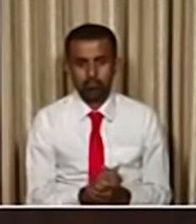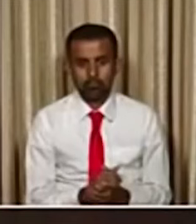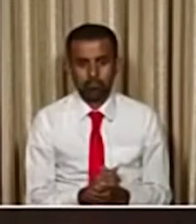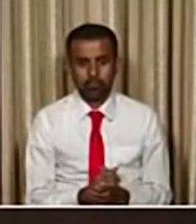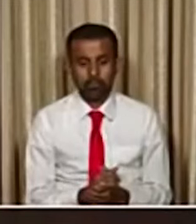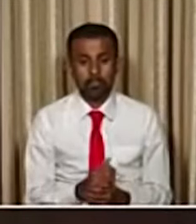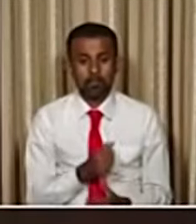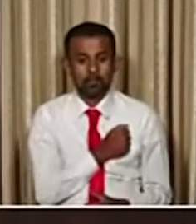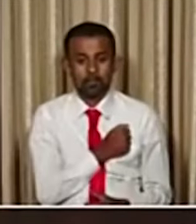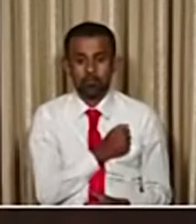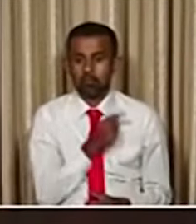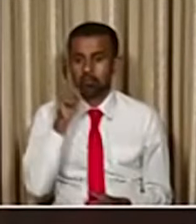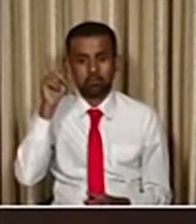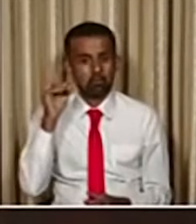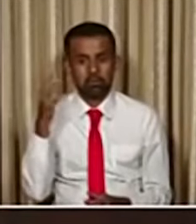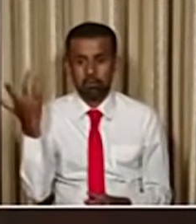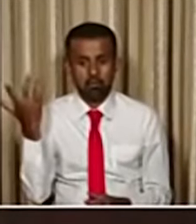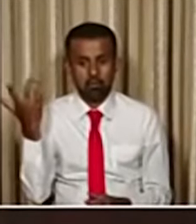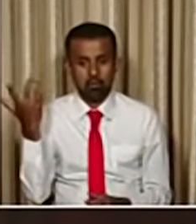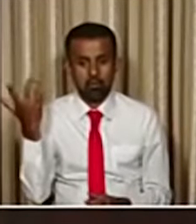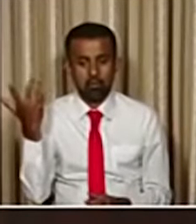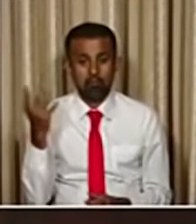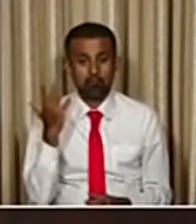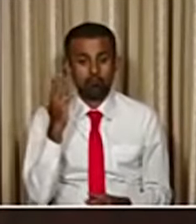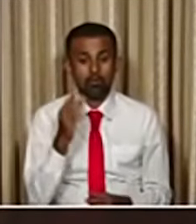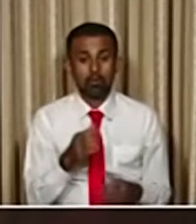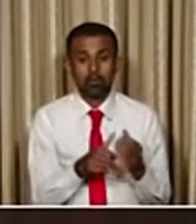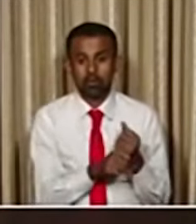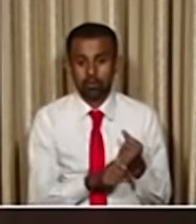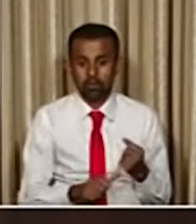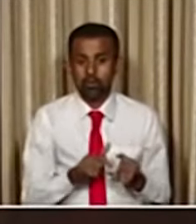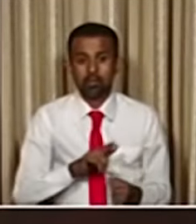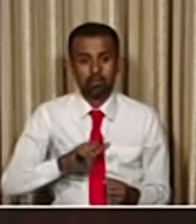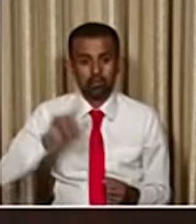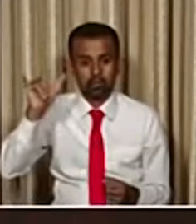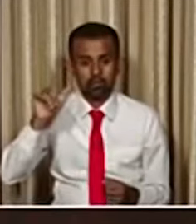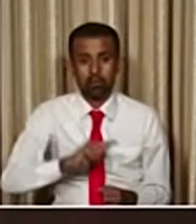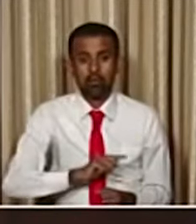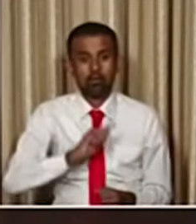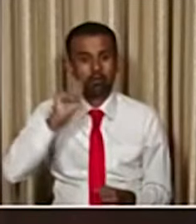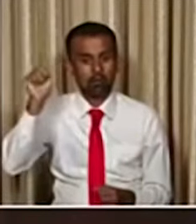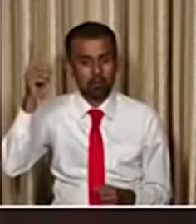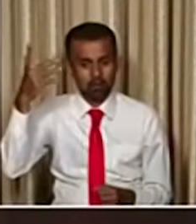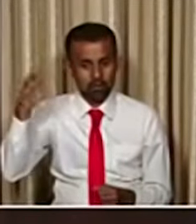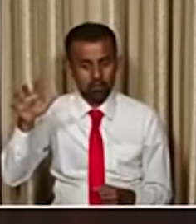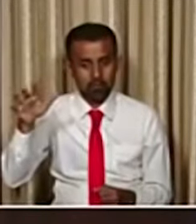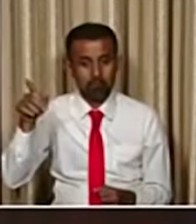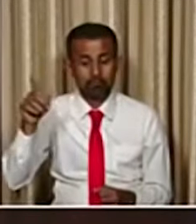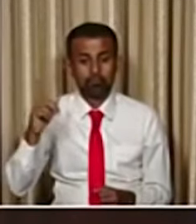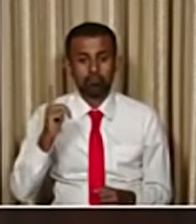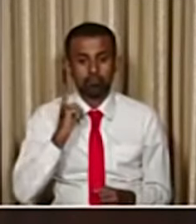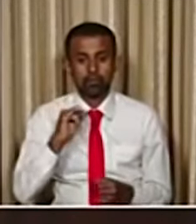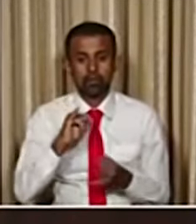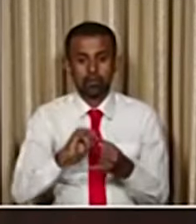අද තානාපතිවරයෙක් නැති නිසා රුසියාවේ ස්පෙෂල් එන්වොයි කෙනෙක් හරි යවලා එයාට ගිහිල්ලා ඒ ඉන්න